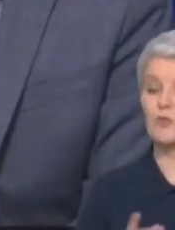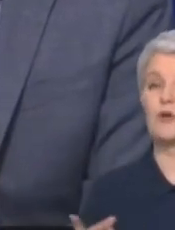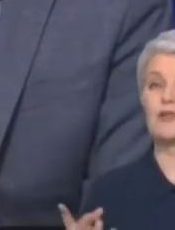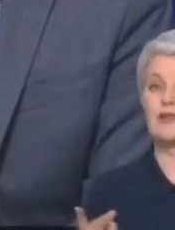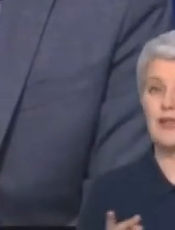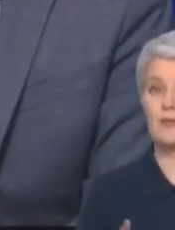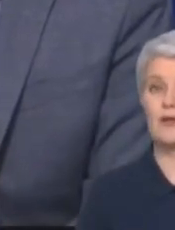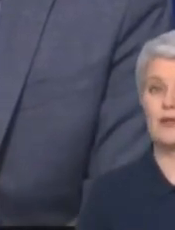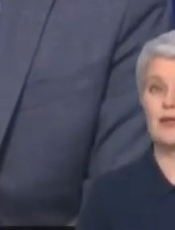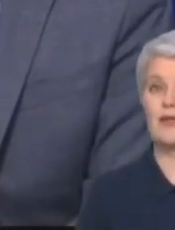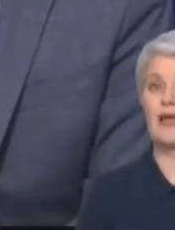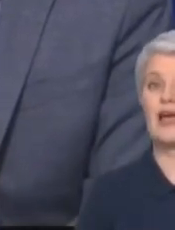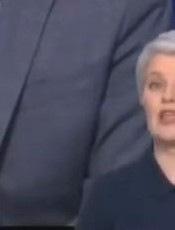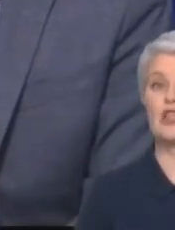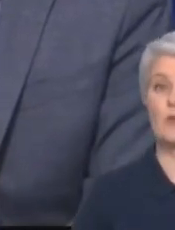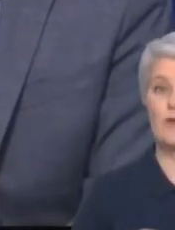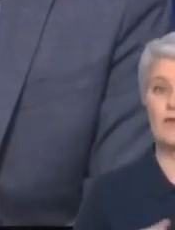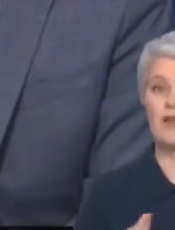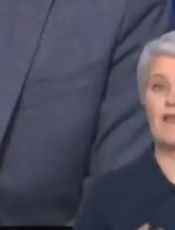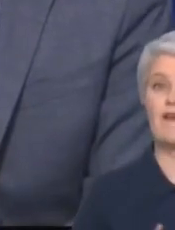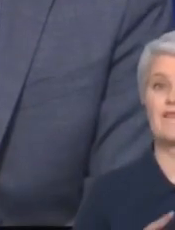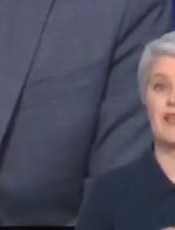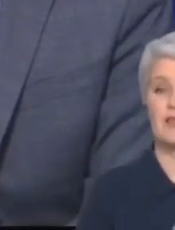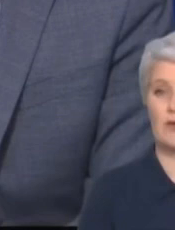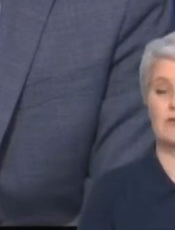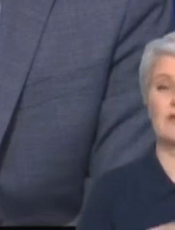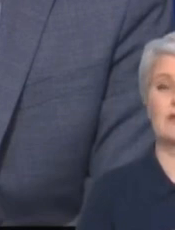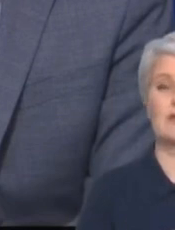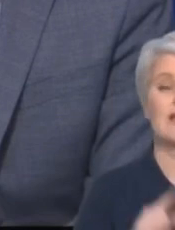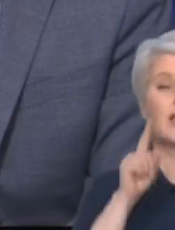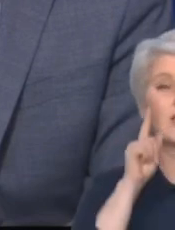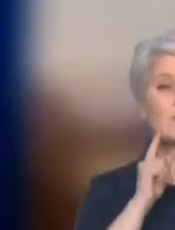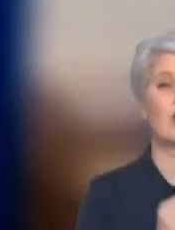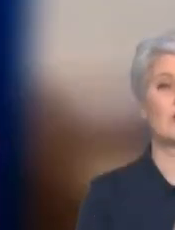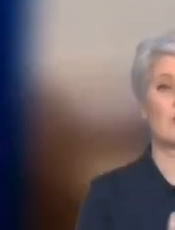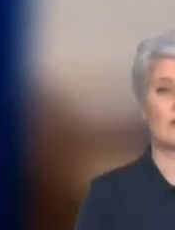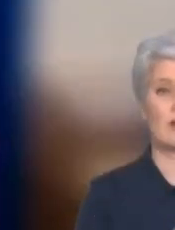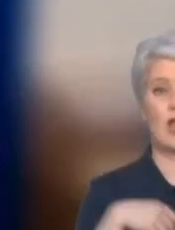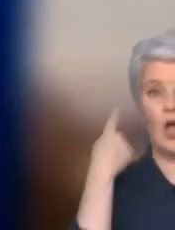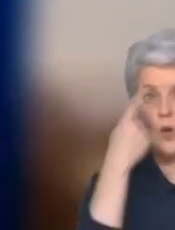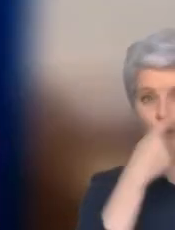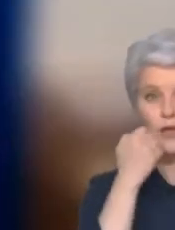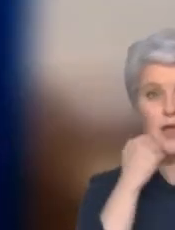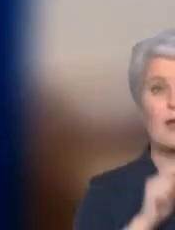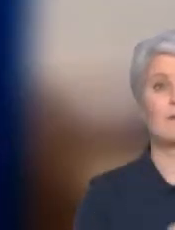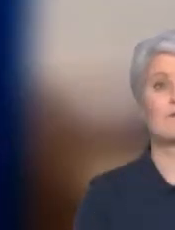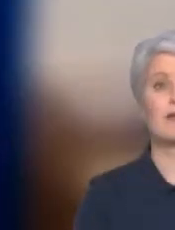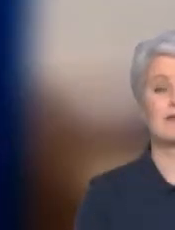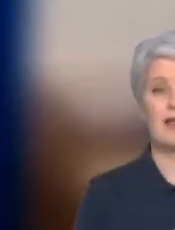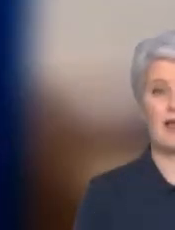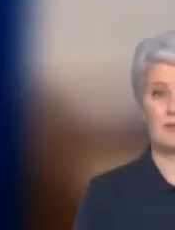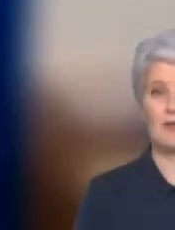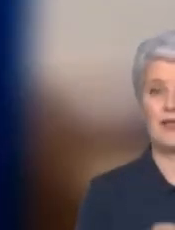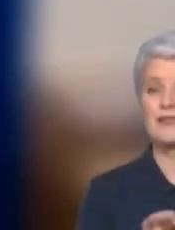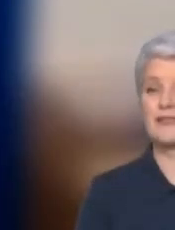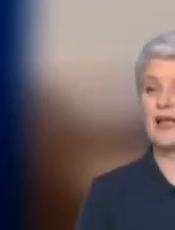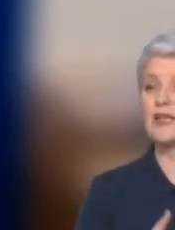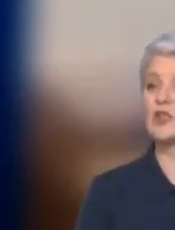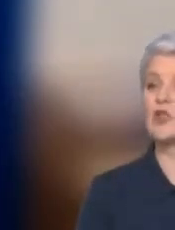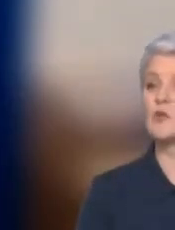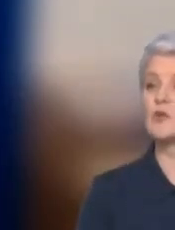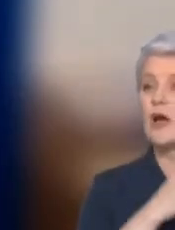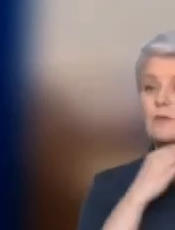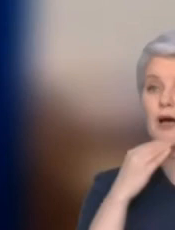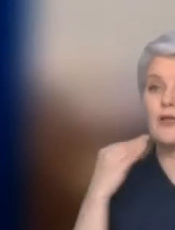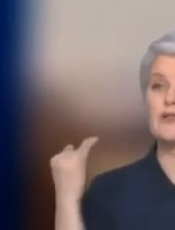внески сплачувати. Що ми зробили? Це зручний додаток – заходити в особистий пенсійний кабінет, де, зразу кажу, є дуже багато